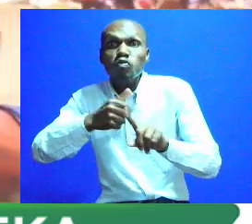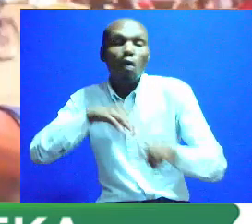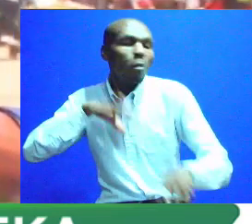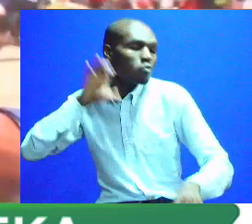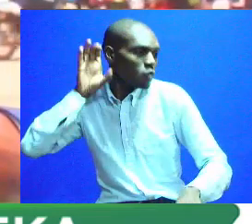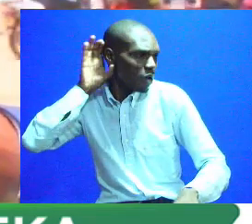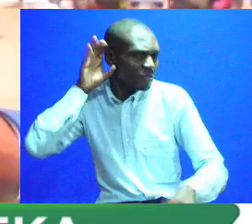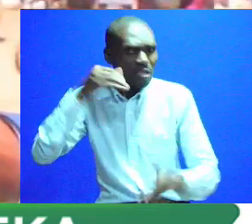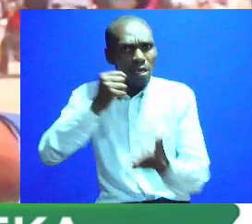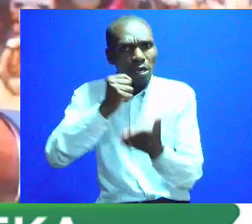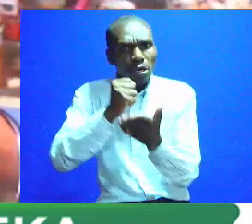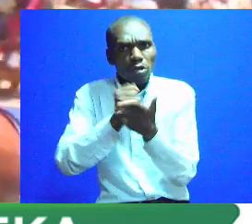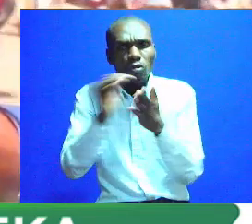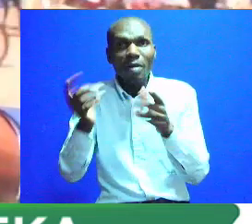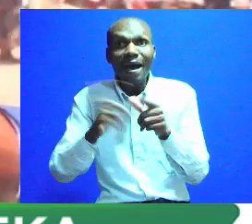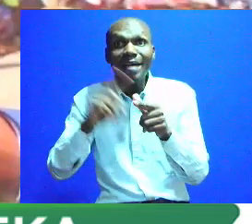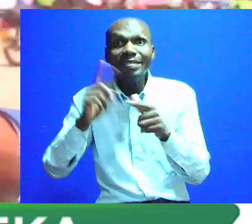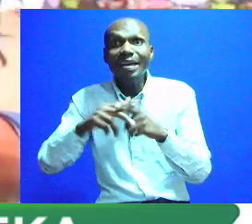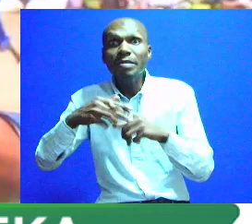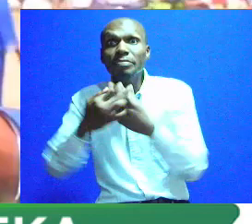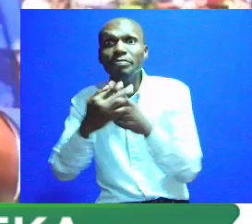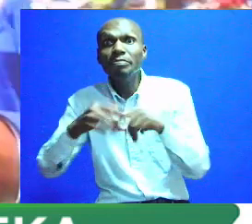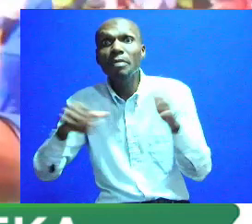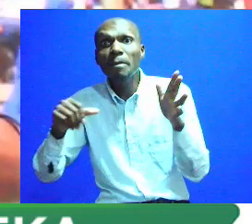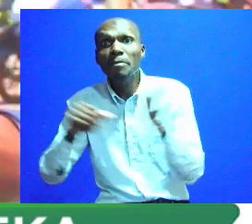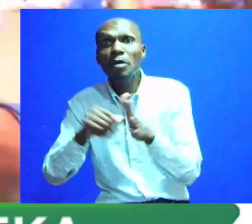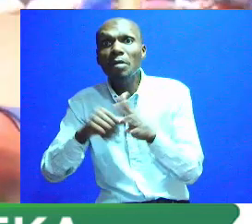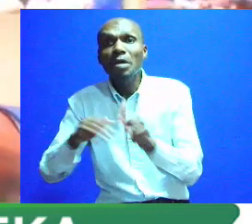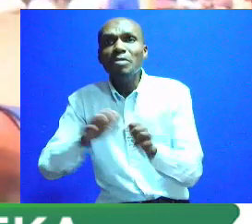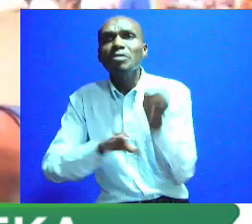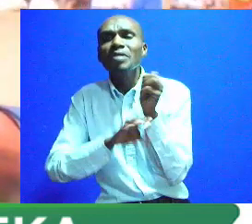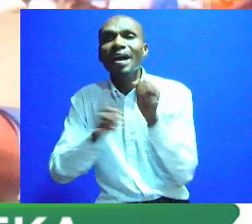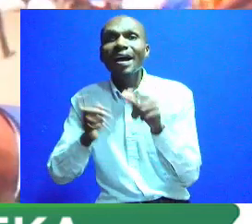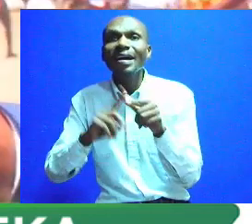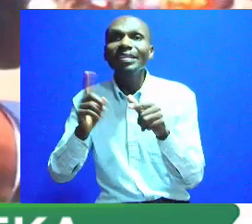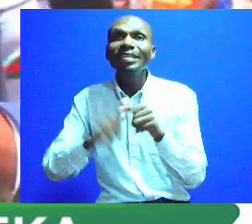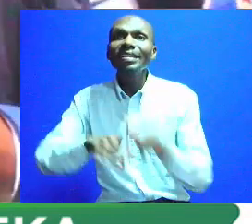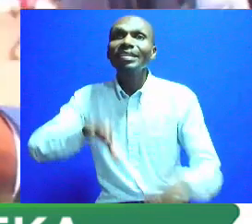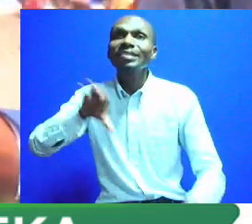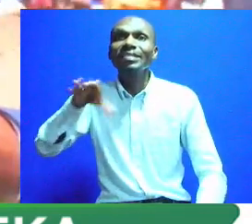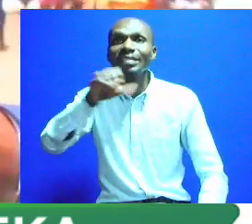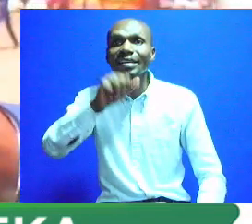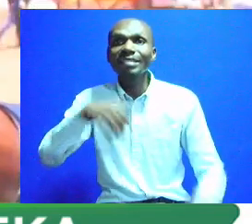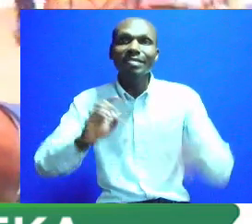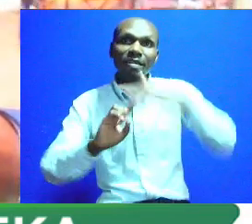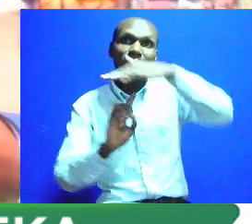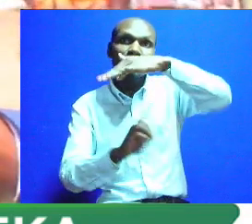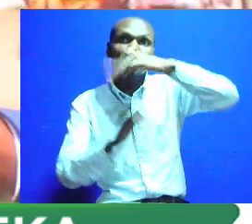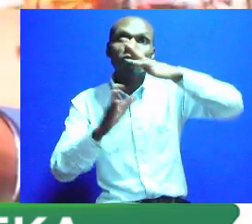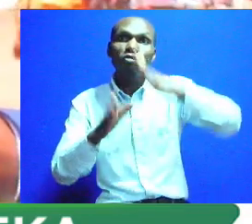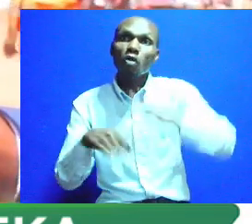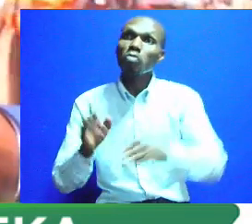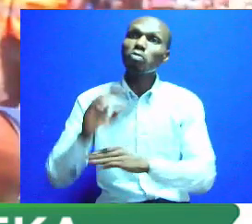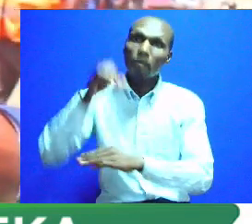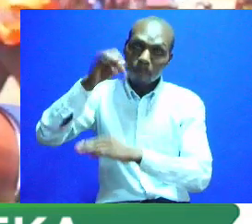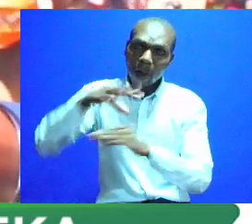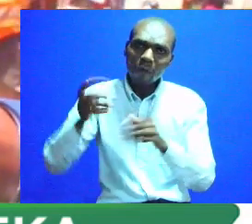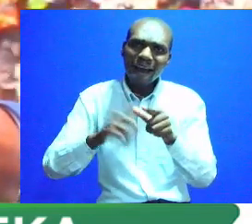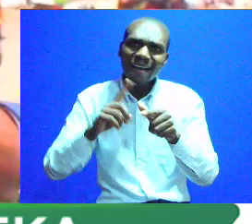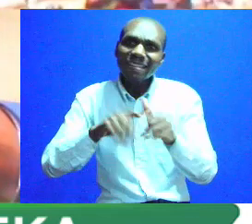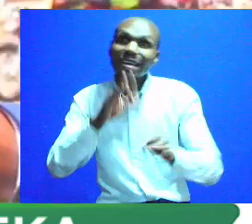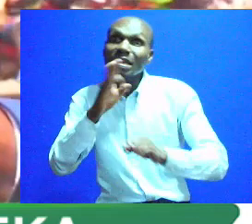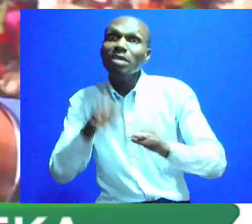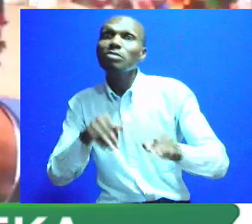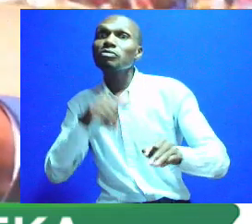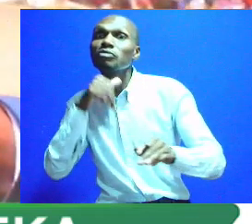chi transformer to what a problem Kenya ngima asomo CS uyo kor ku chiri chiri nta ta ko notice onye chiri chiri ta